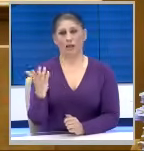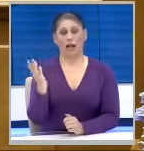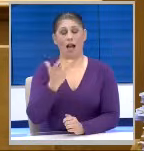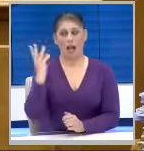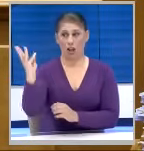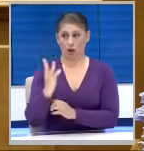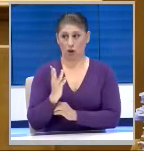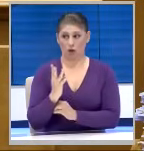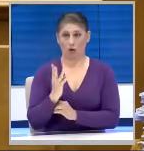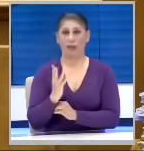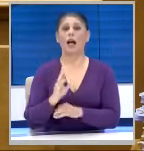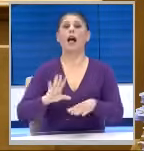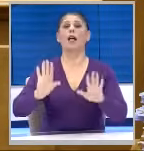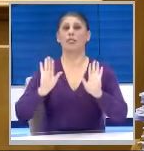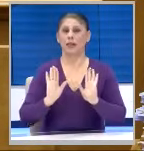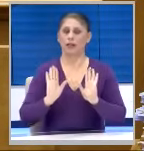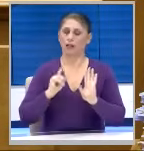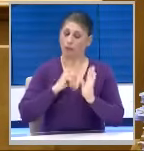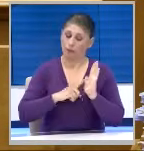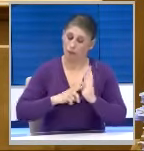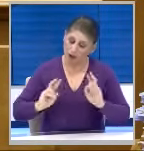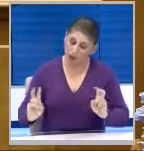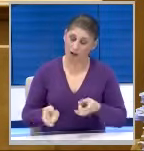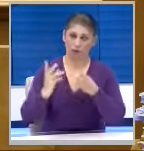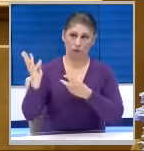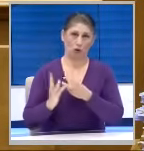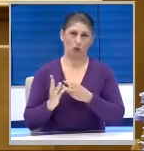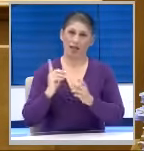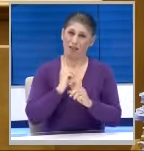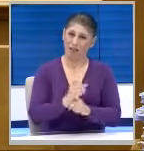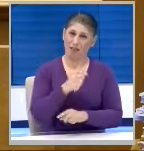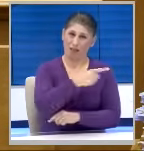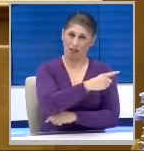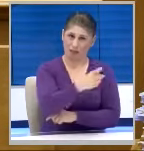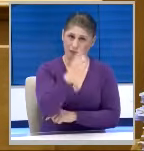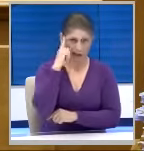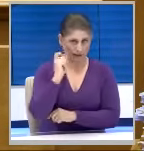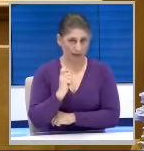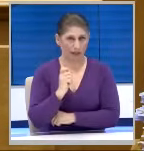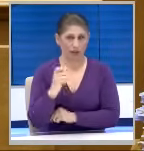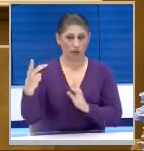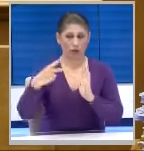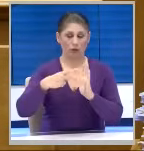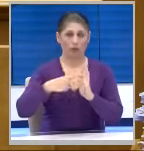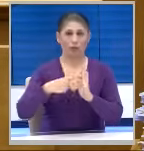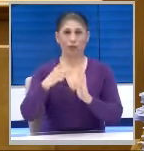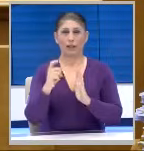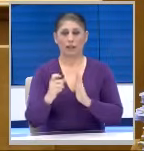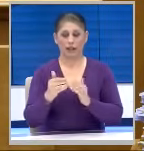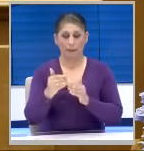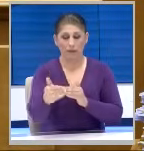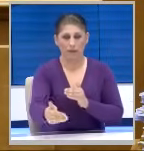έπρεπε να την εφεύρε ειδικά εσείς γνωρίζατε ότι από το 2010